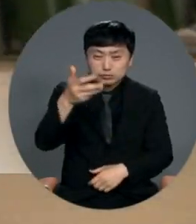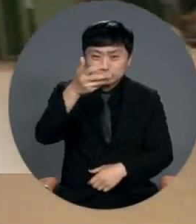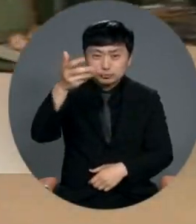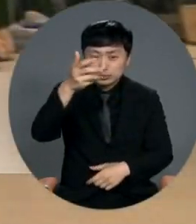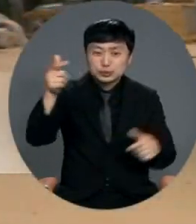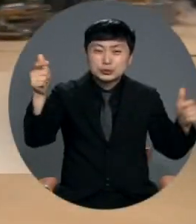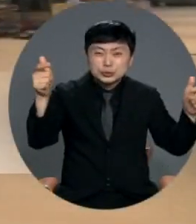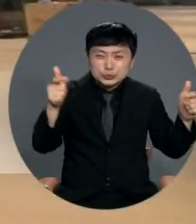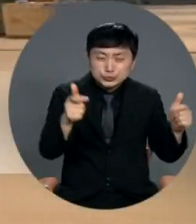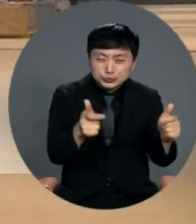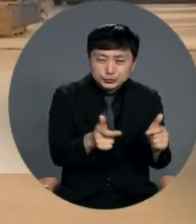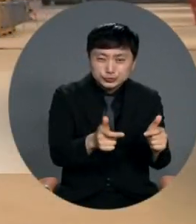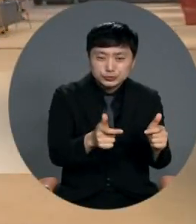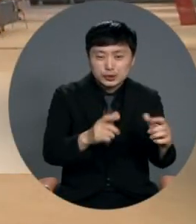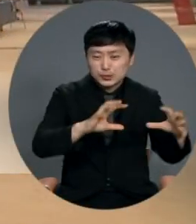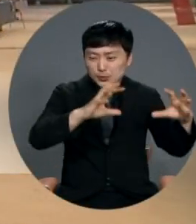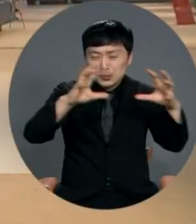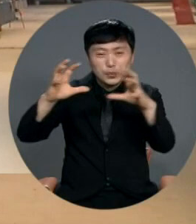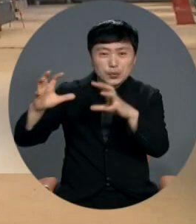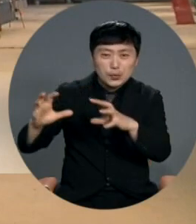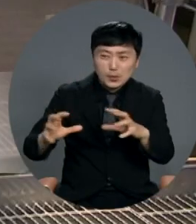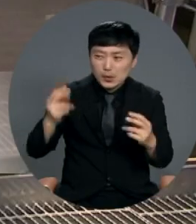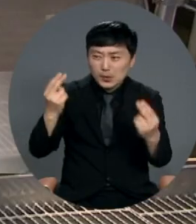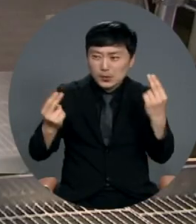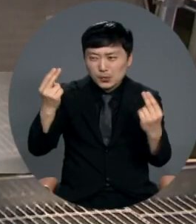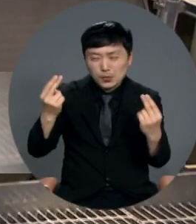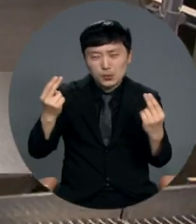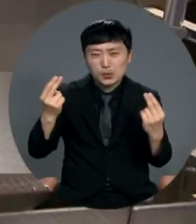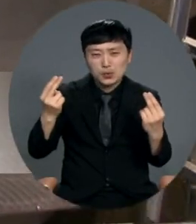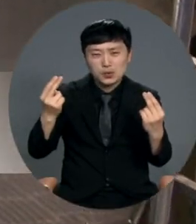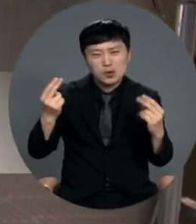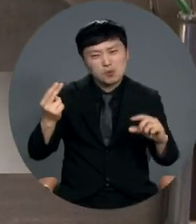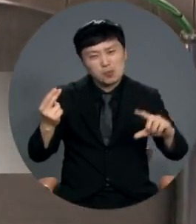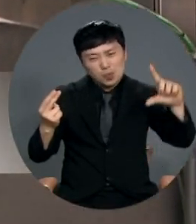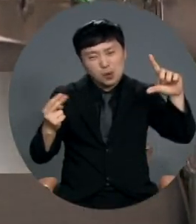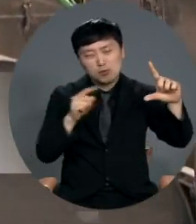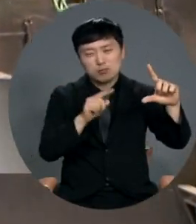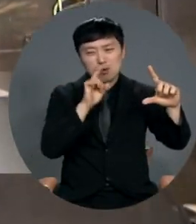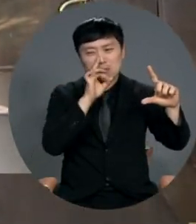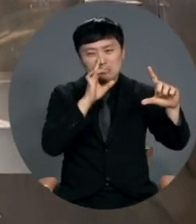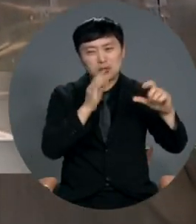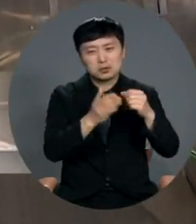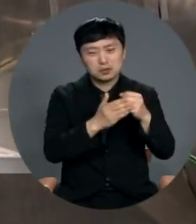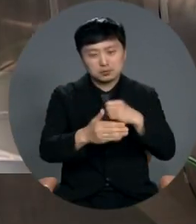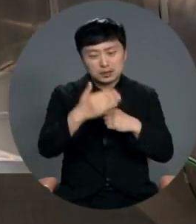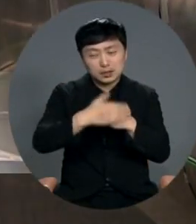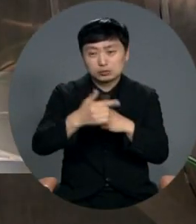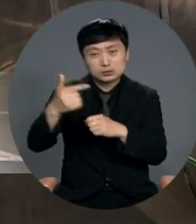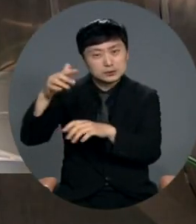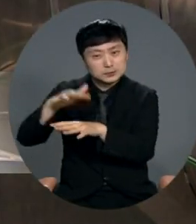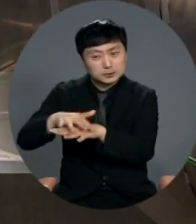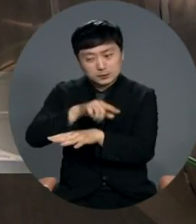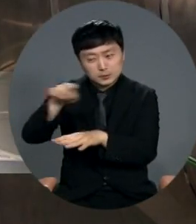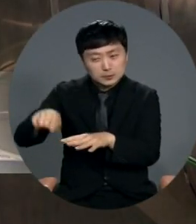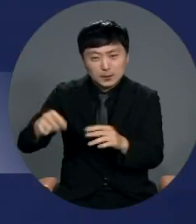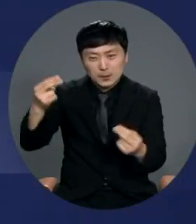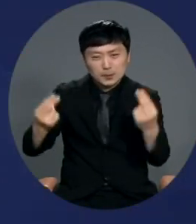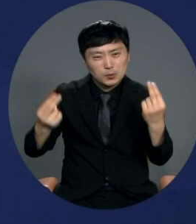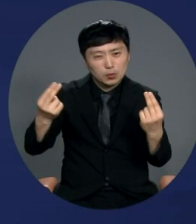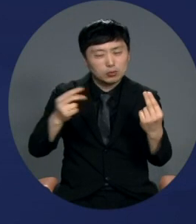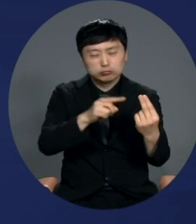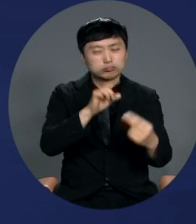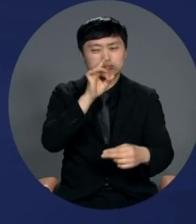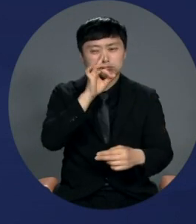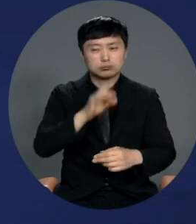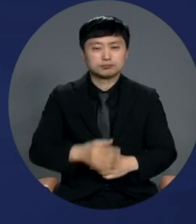세계적인 흐름에도 역행하는만큼 대구나 대전 사례처럼 주민 반발을 수용해 사업을 철회할 것을 촉구하고 있습니다